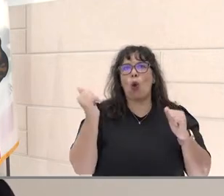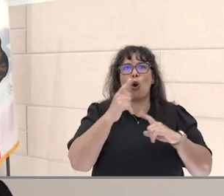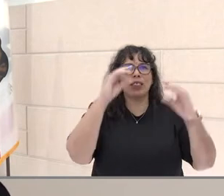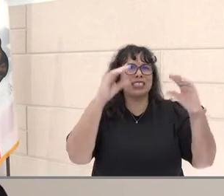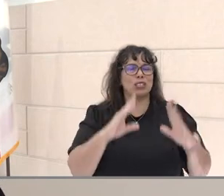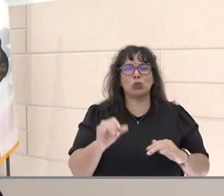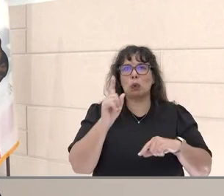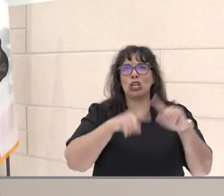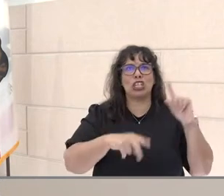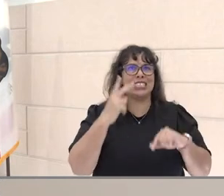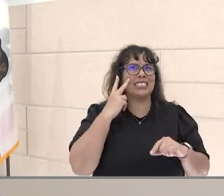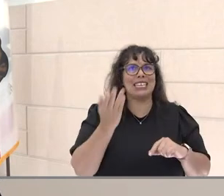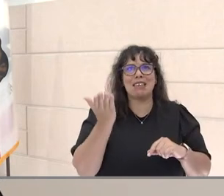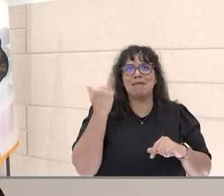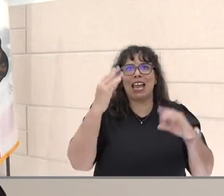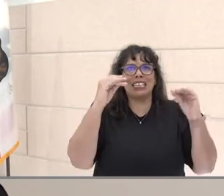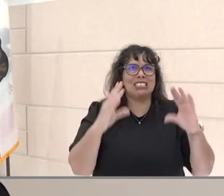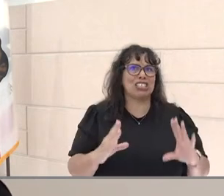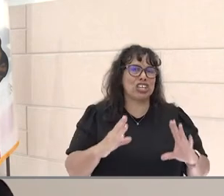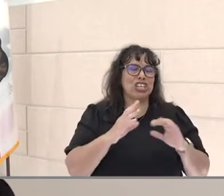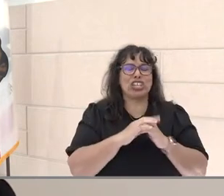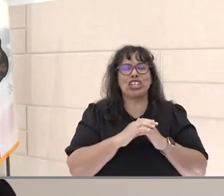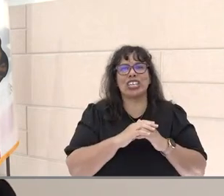ลาเรียนวิ่ง